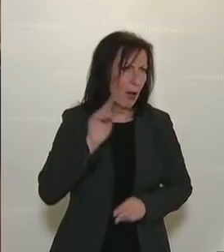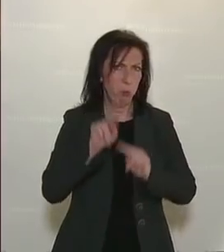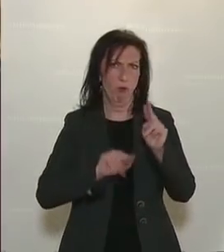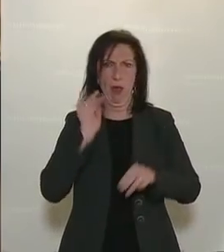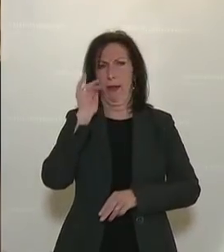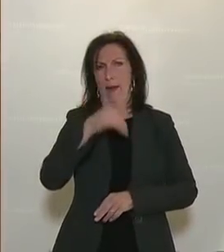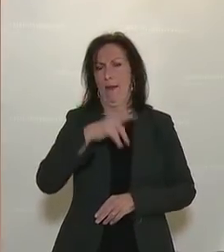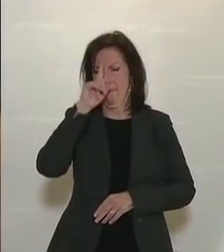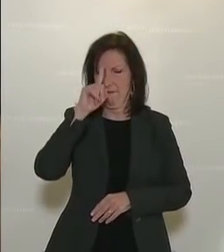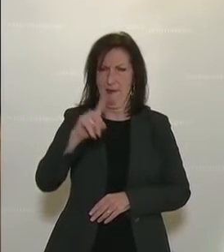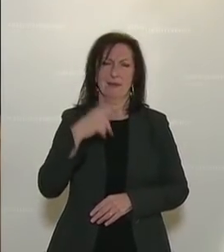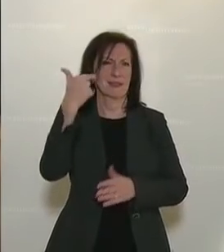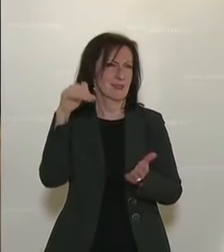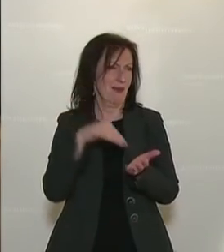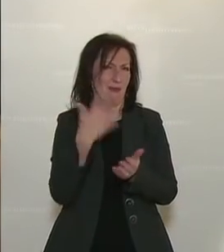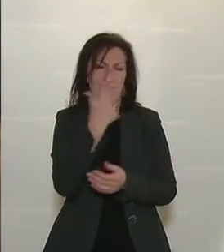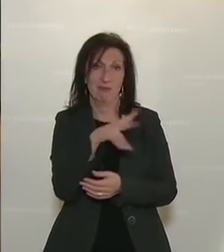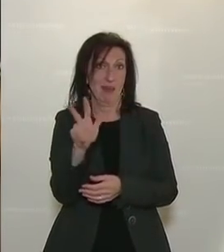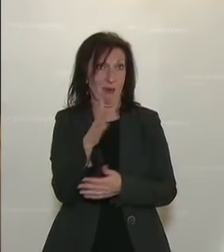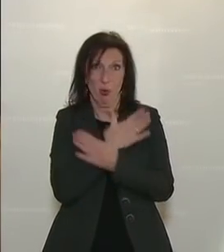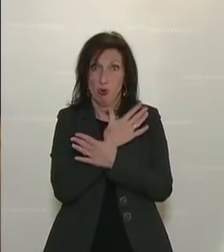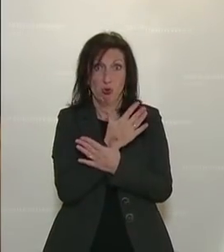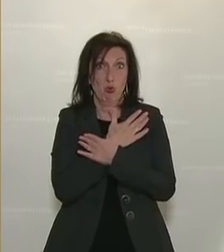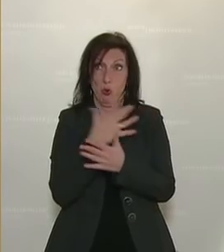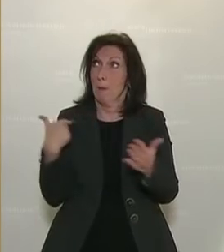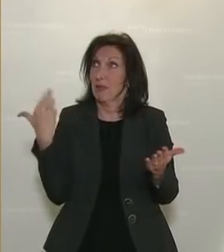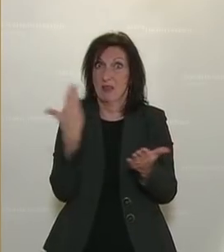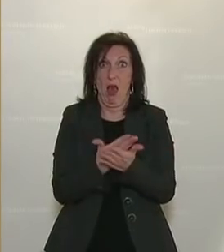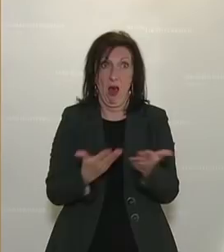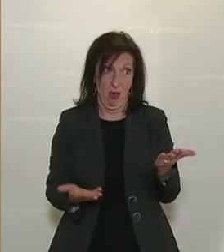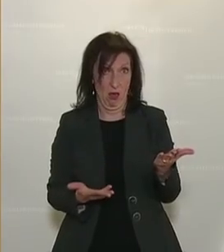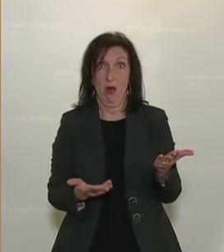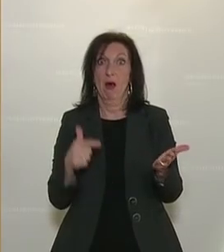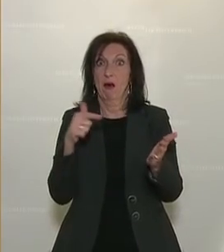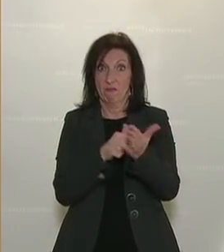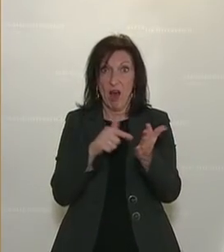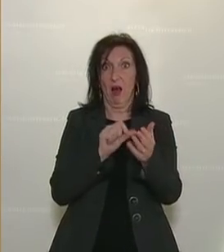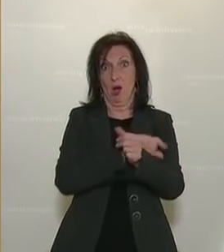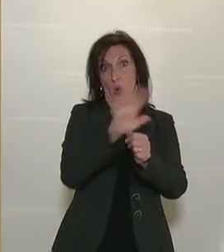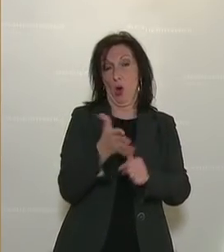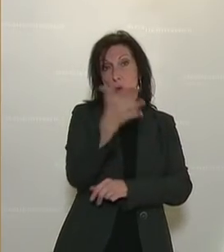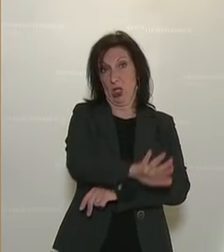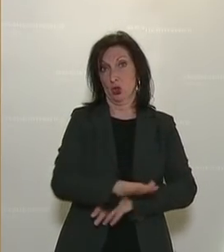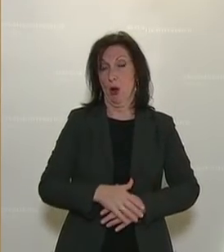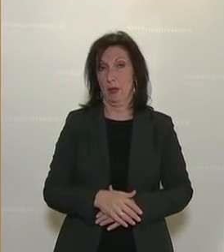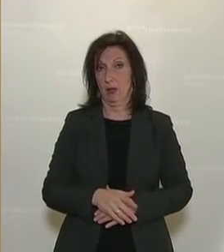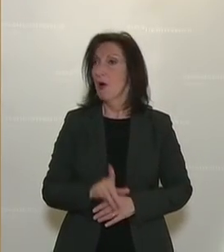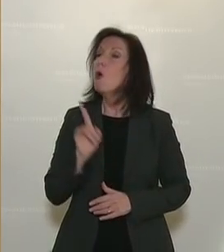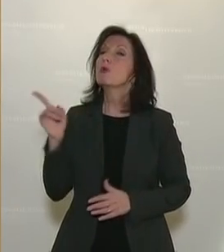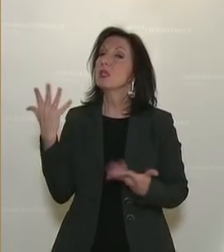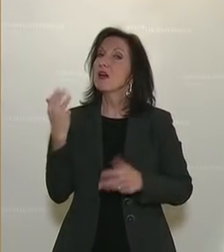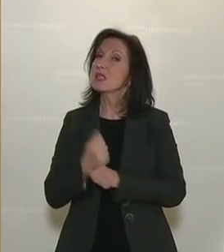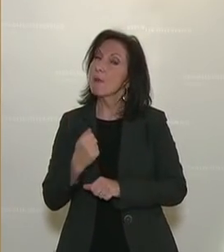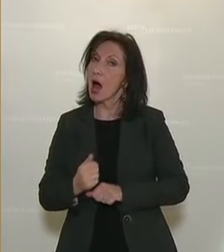Pflegeheime fast 2300 Tote bisher gibt, die an oder mit Corona gestorben sind. Und was haben